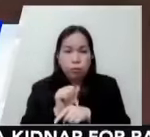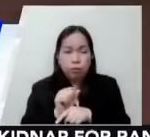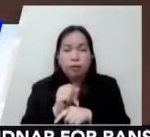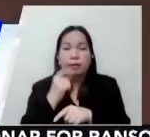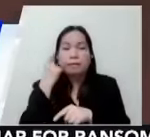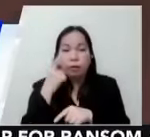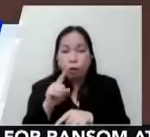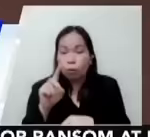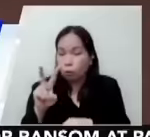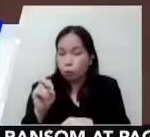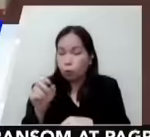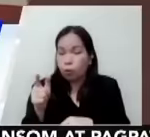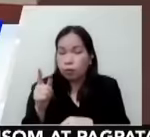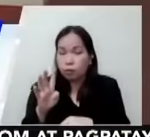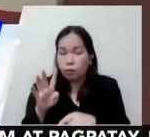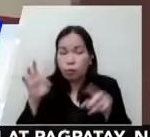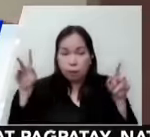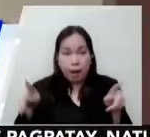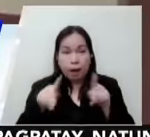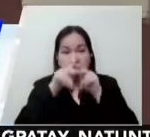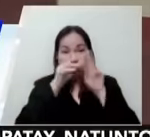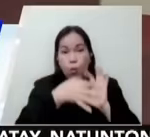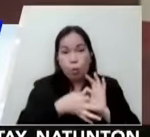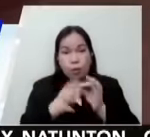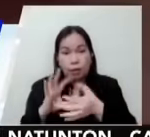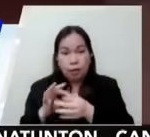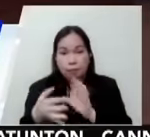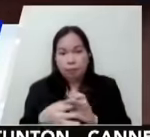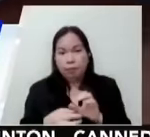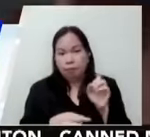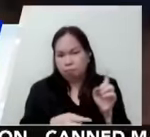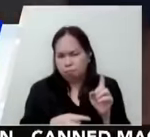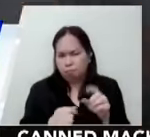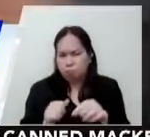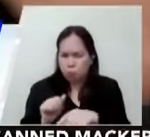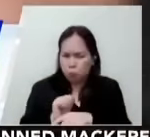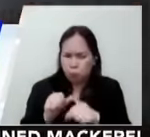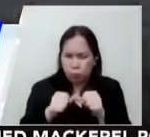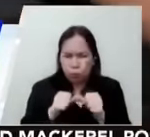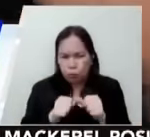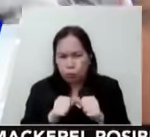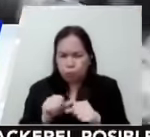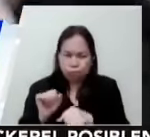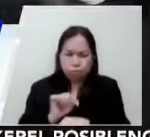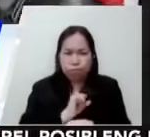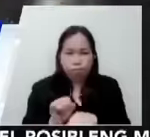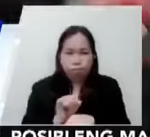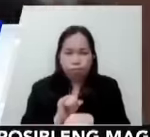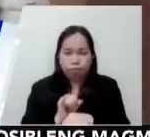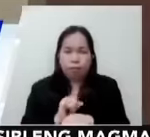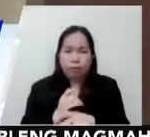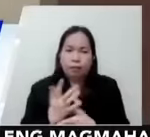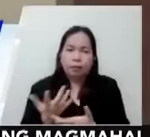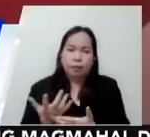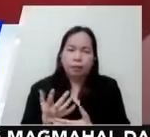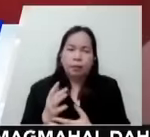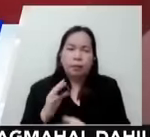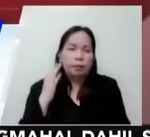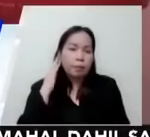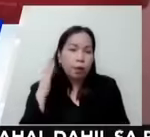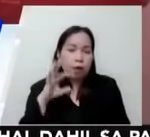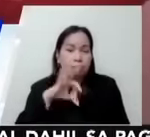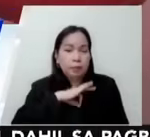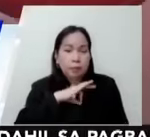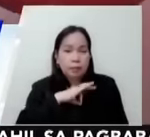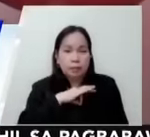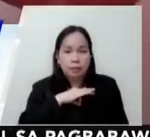Olympics. Todo ensayo pa rin si Filipino boxing champion at 2020 Tokyo Olympics bronze medalist Yumir Marshall. Wala